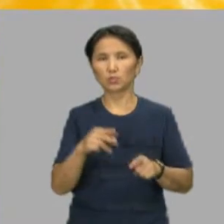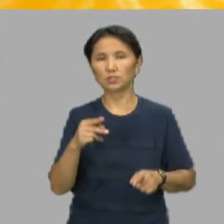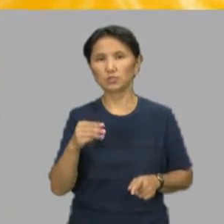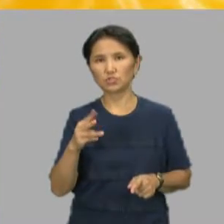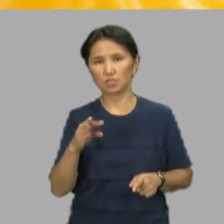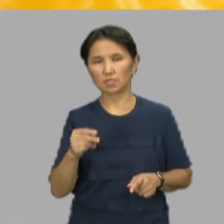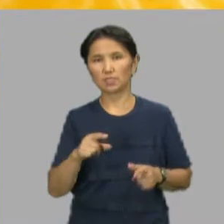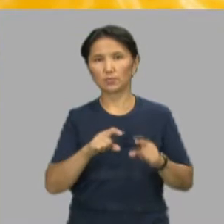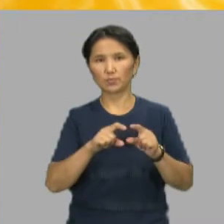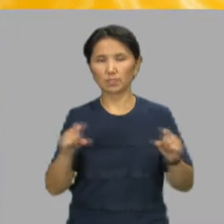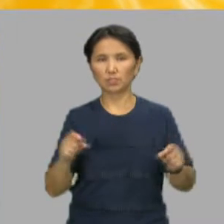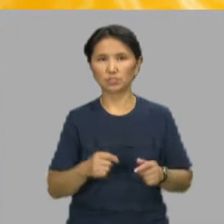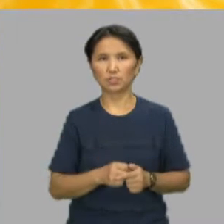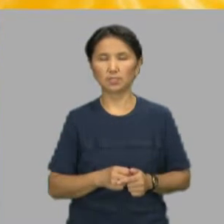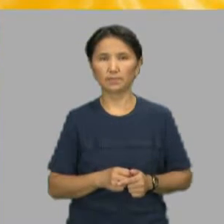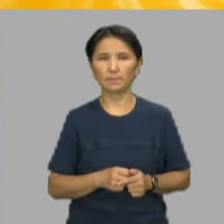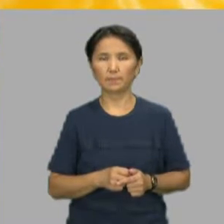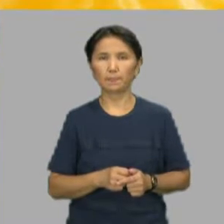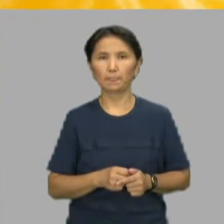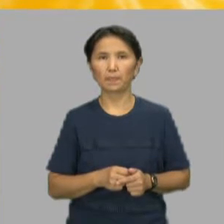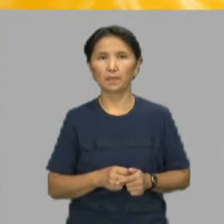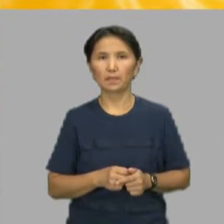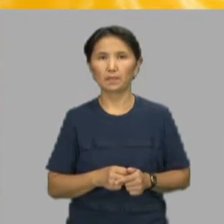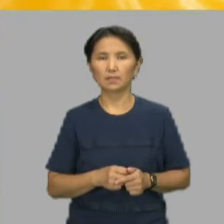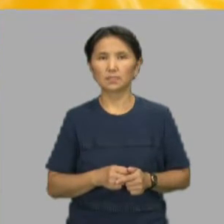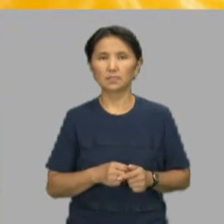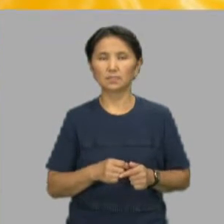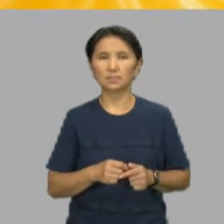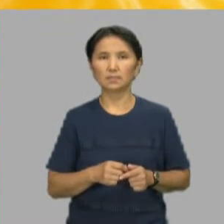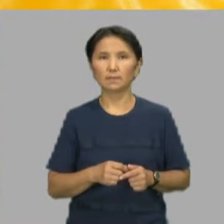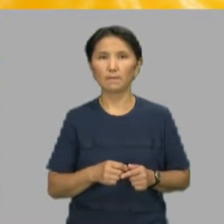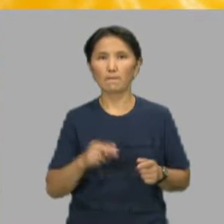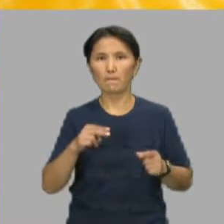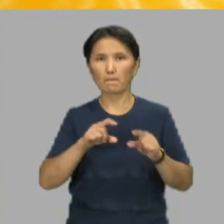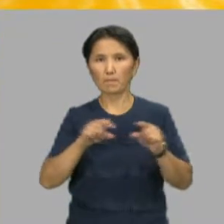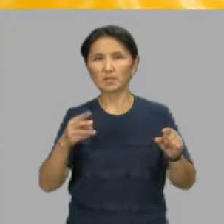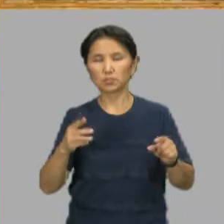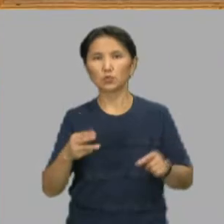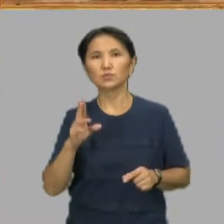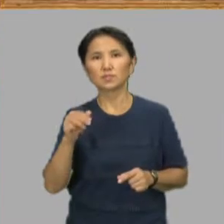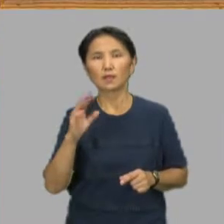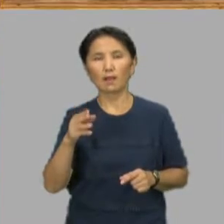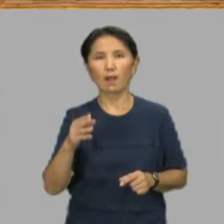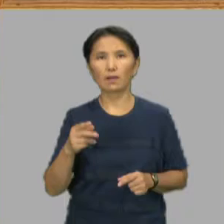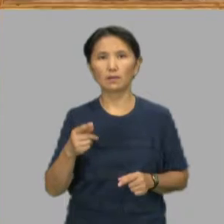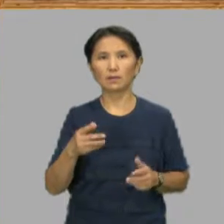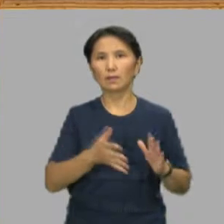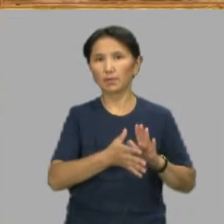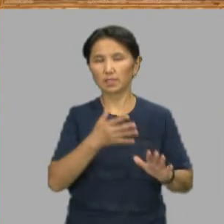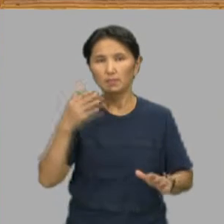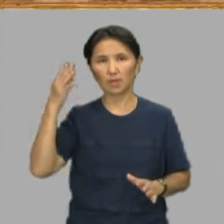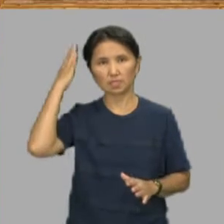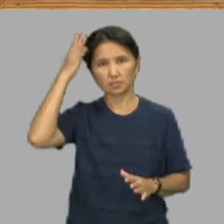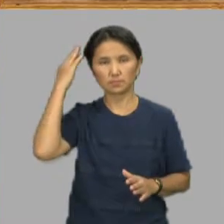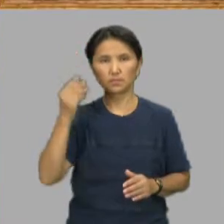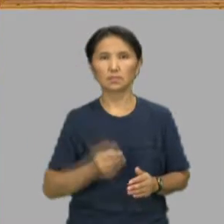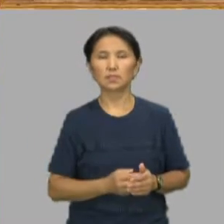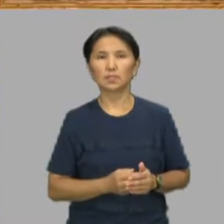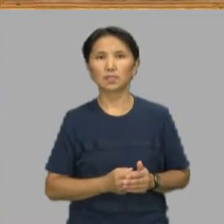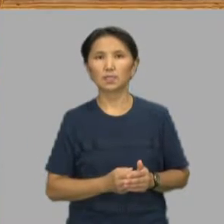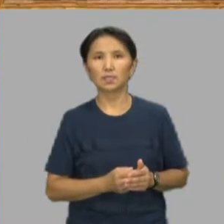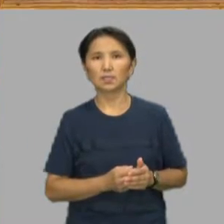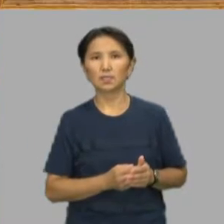Спишите пословицы. Как вы понимаете их смысл? Ставьте